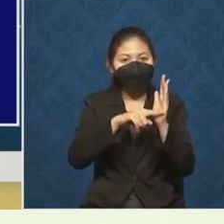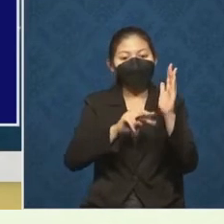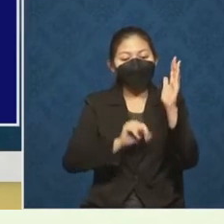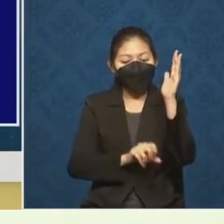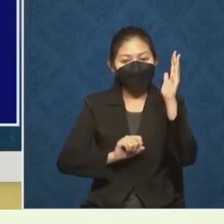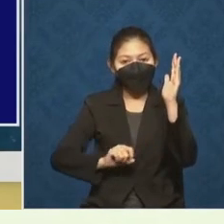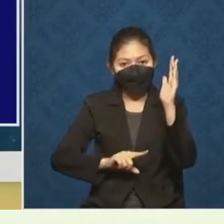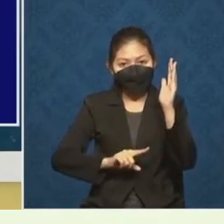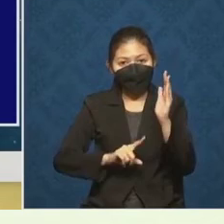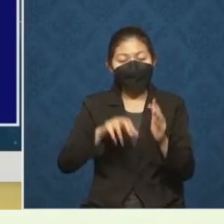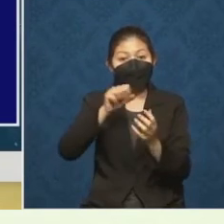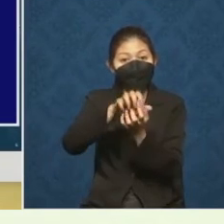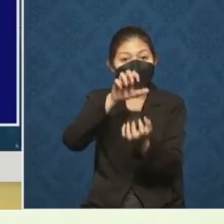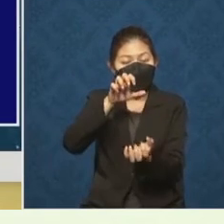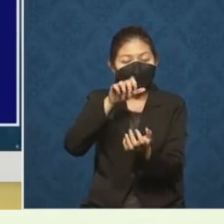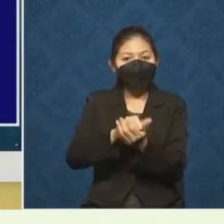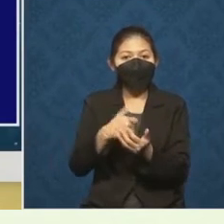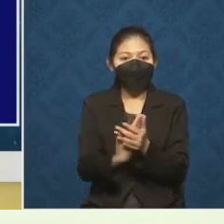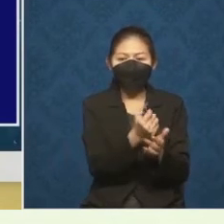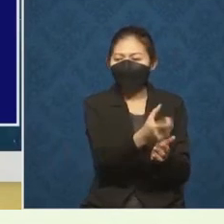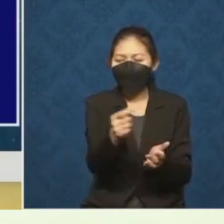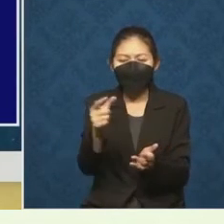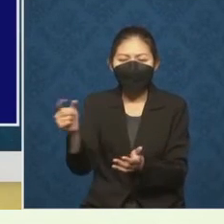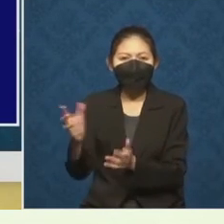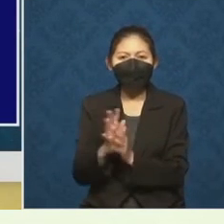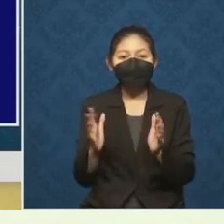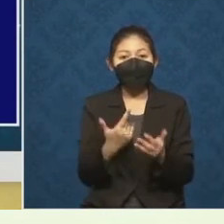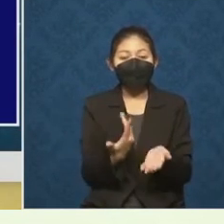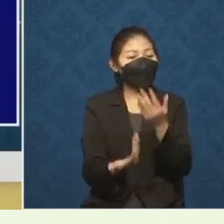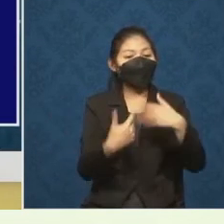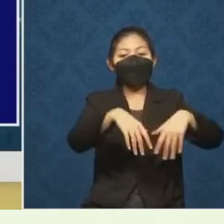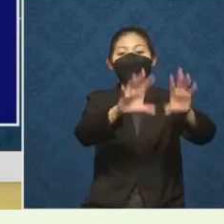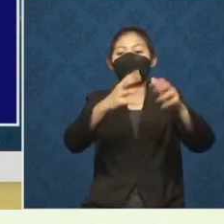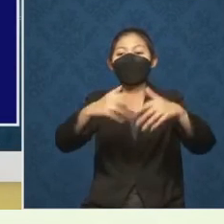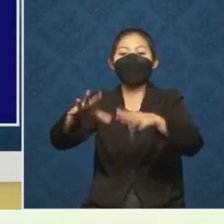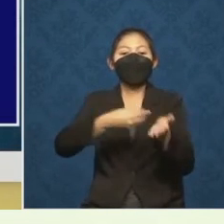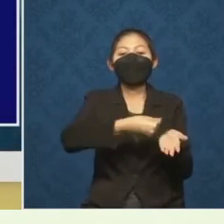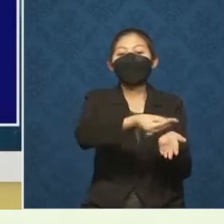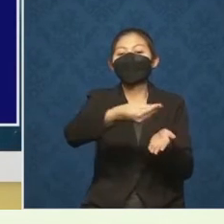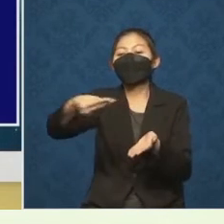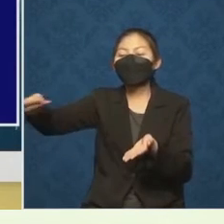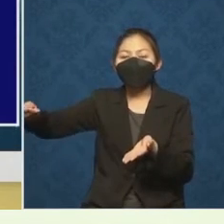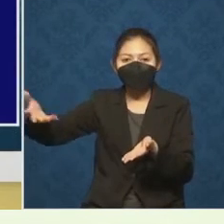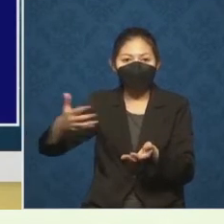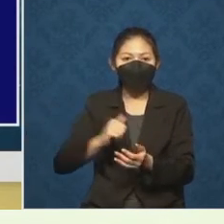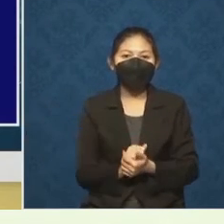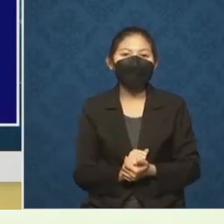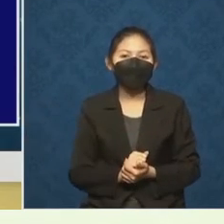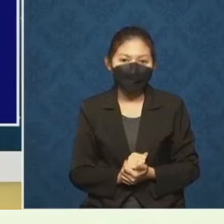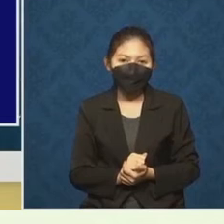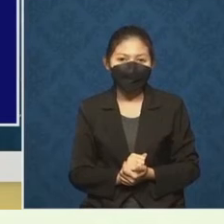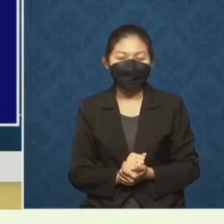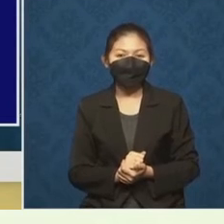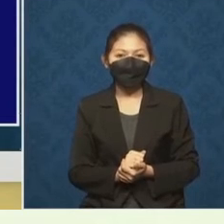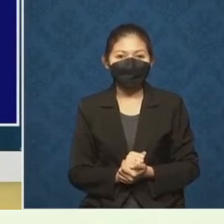ยังแจกทั้งนั้นน่ะอย่างที่ผมบอกไว้ได้ไม่ได้กูก็โปรยไปนะครับนะก็อย่างนั้นนะครับครับผ่